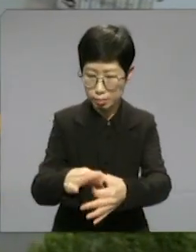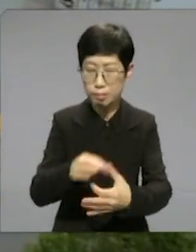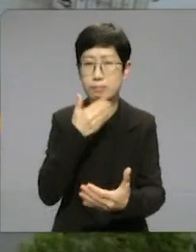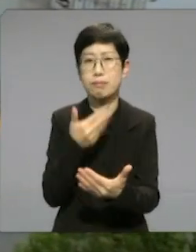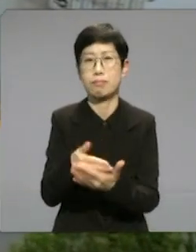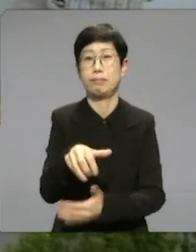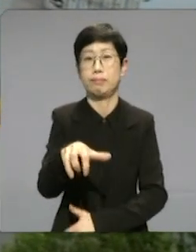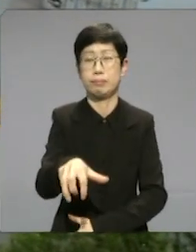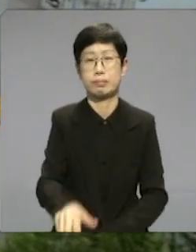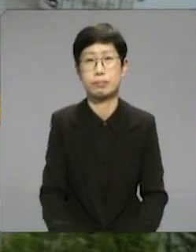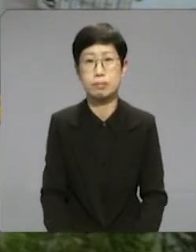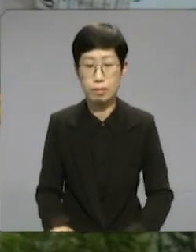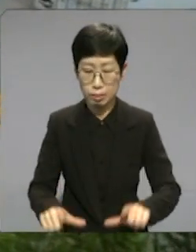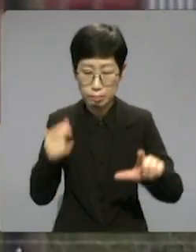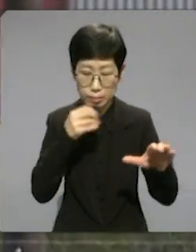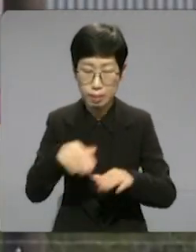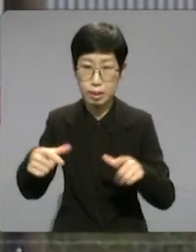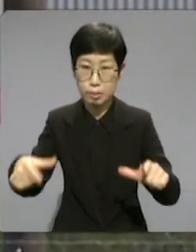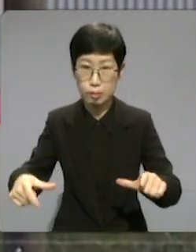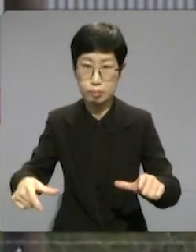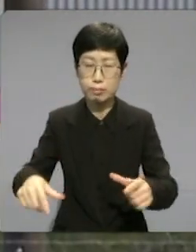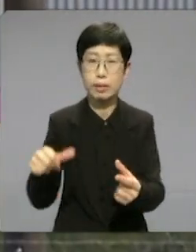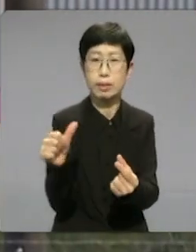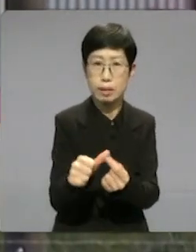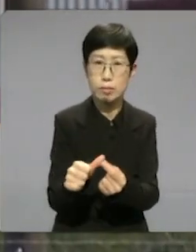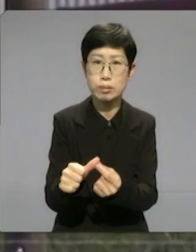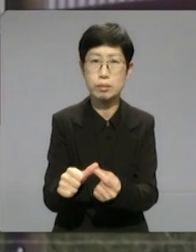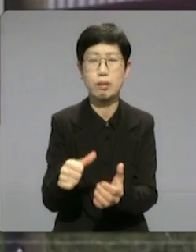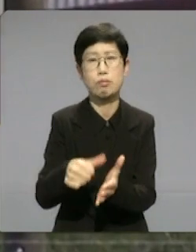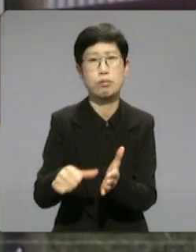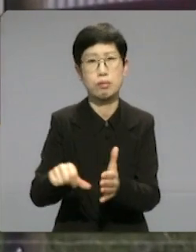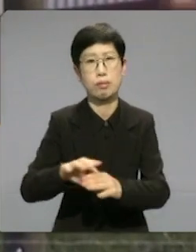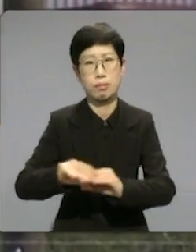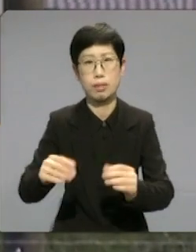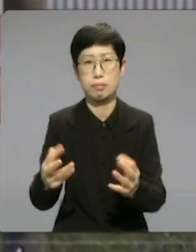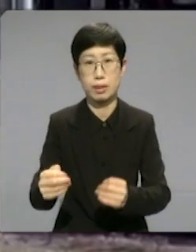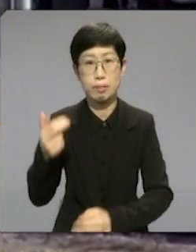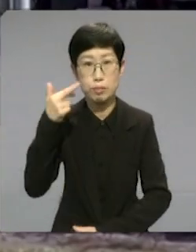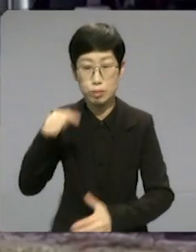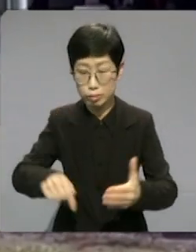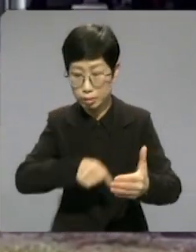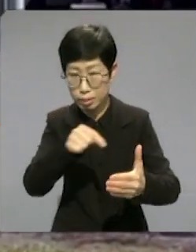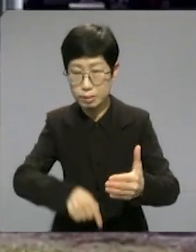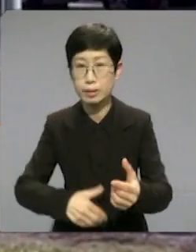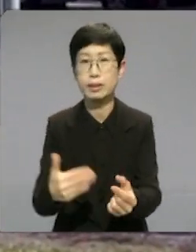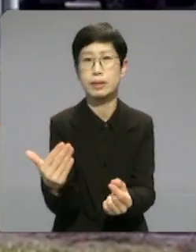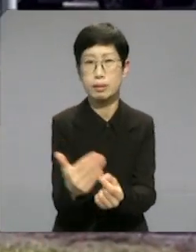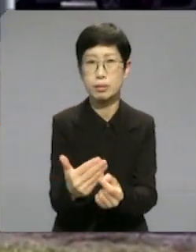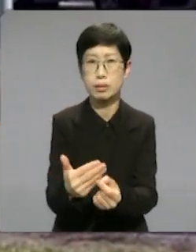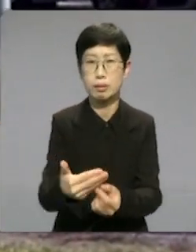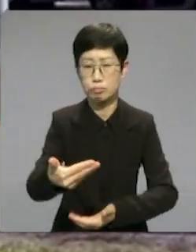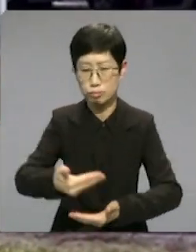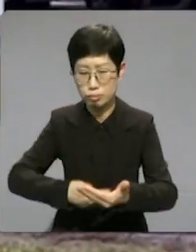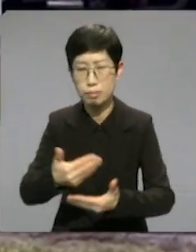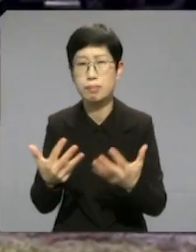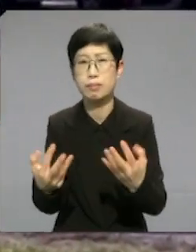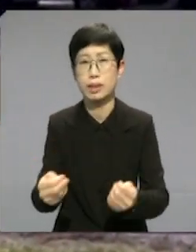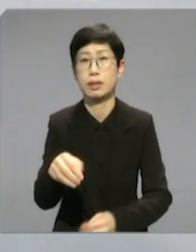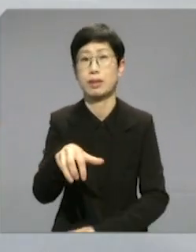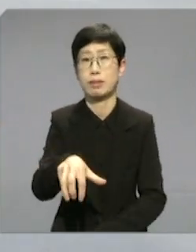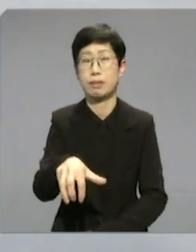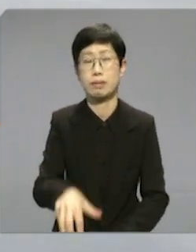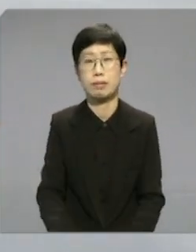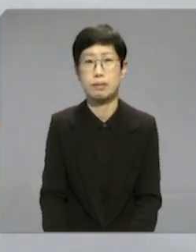동부 해안에서는 다섯 번째로 붐비고 미국 전체로는 아홉 번째로 많은 물동량을 처리합니다